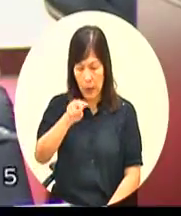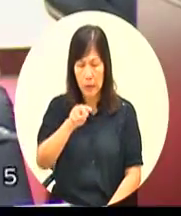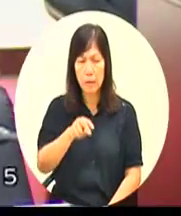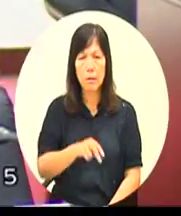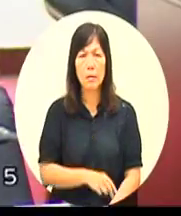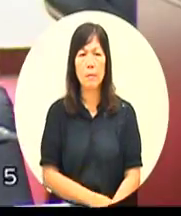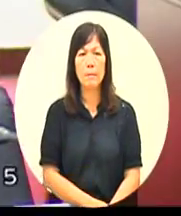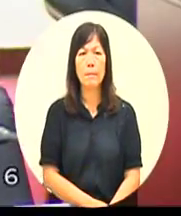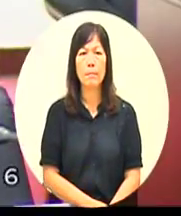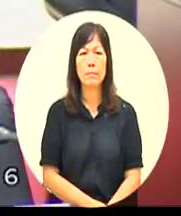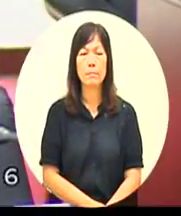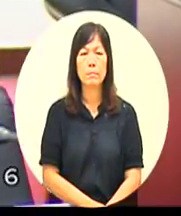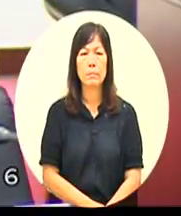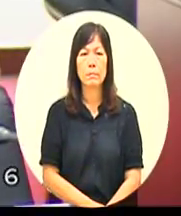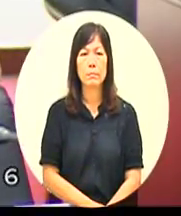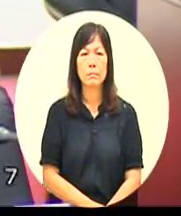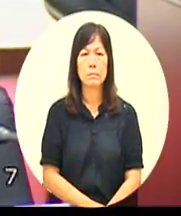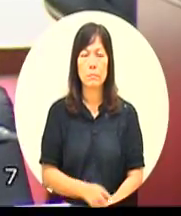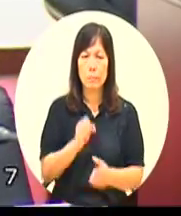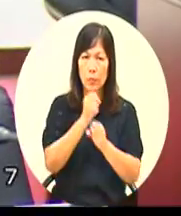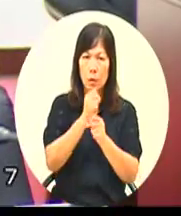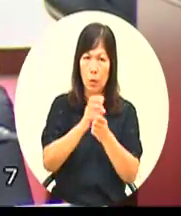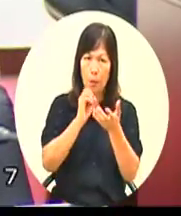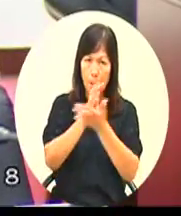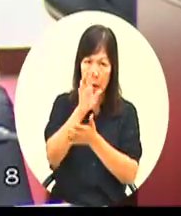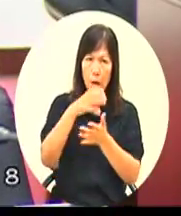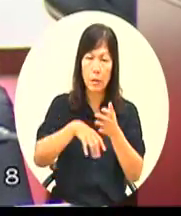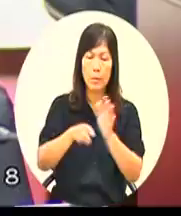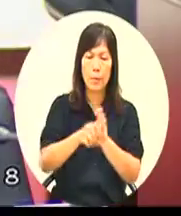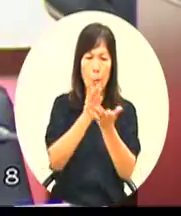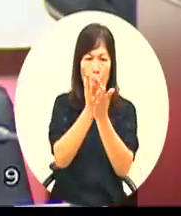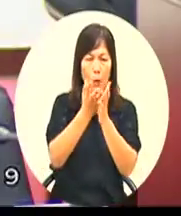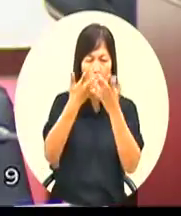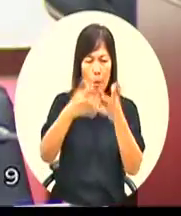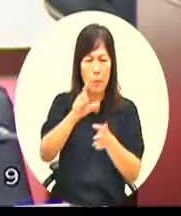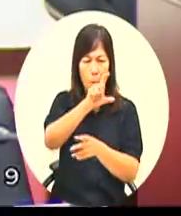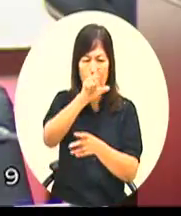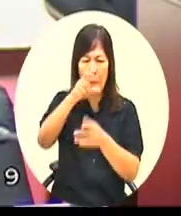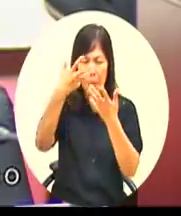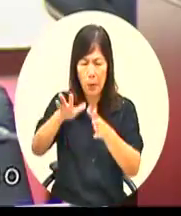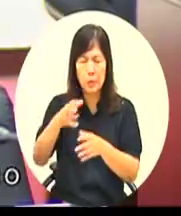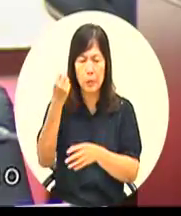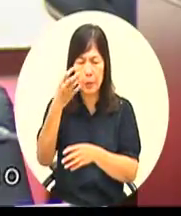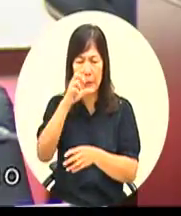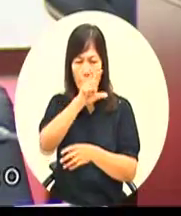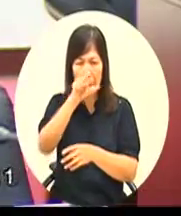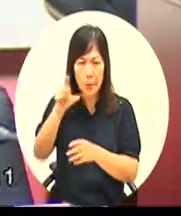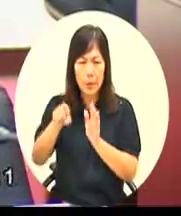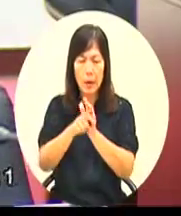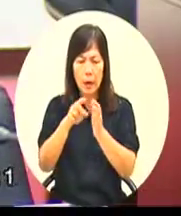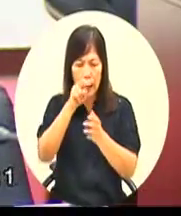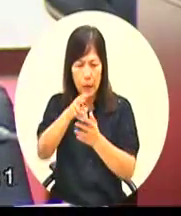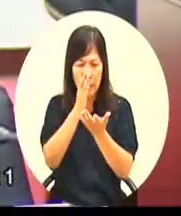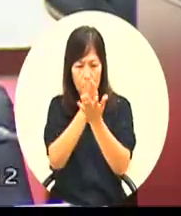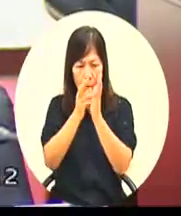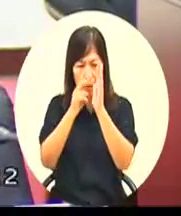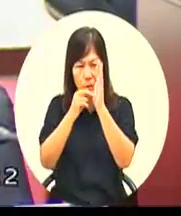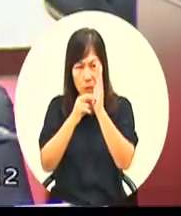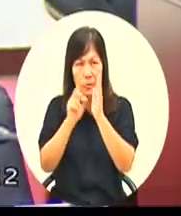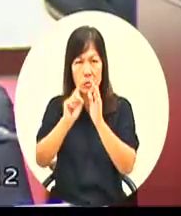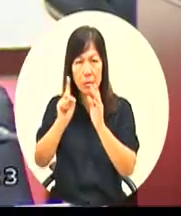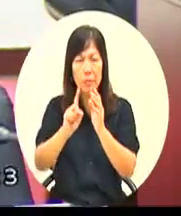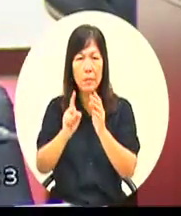整个业务报告里头都是一堆的新名词啦，但是看到内容哦，有一些都是